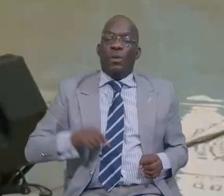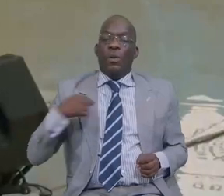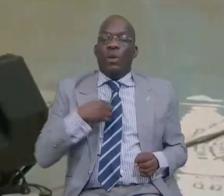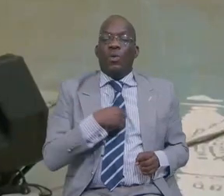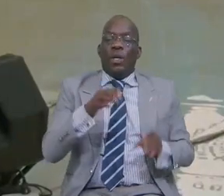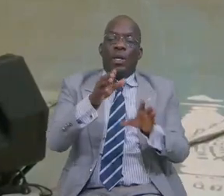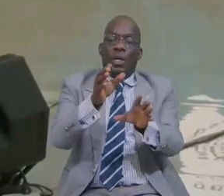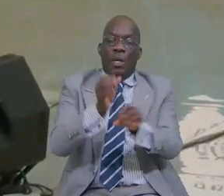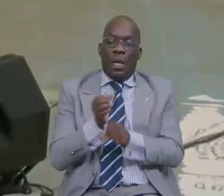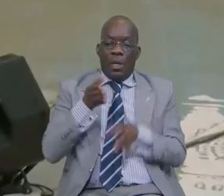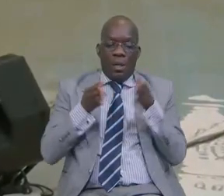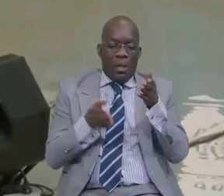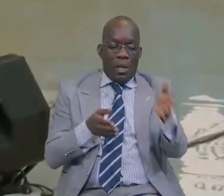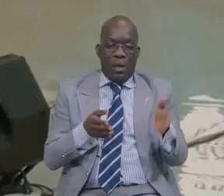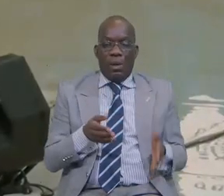allons là-bas.